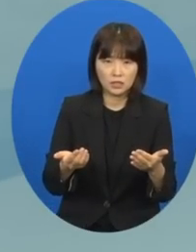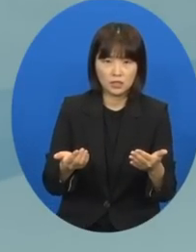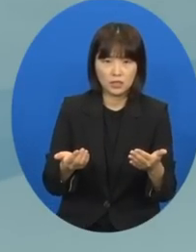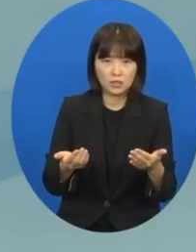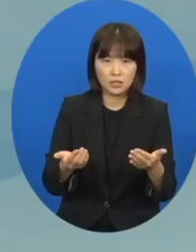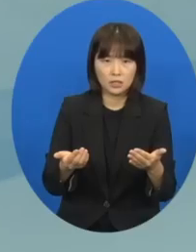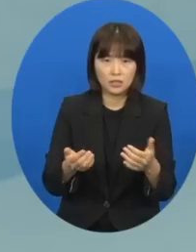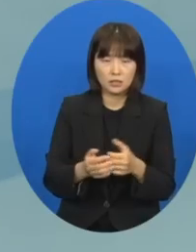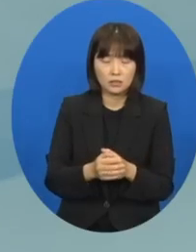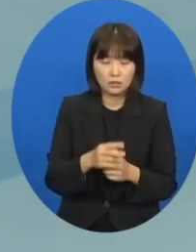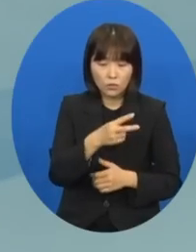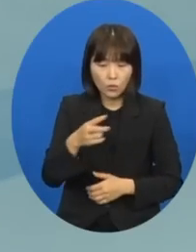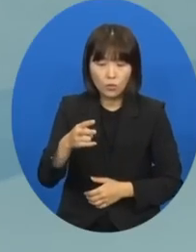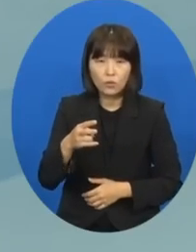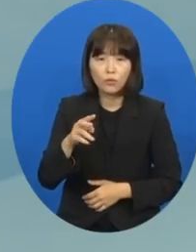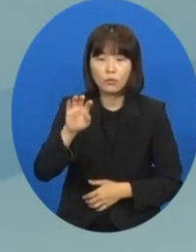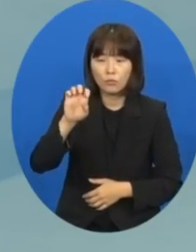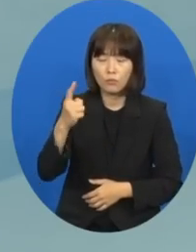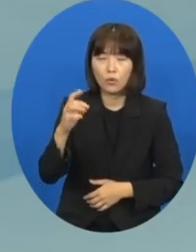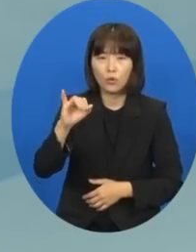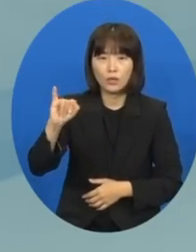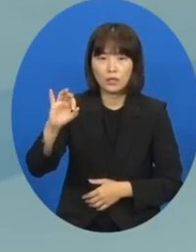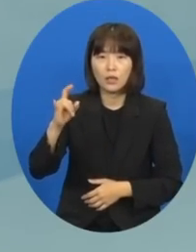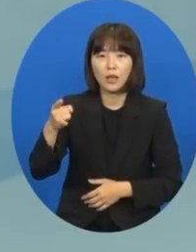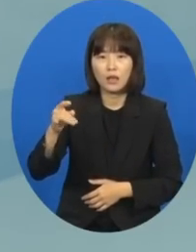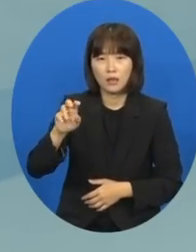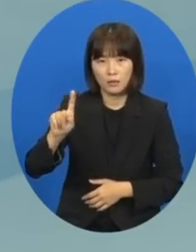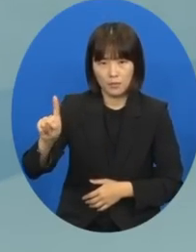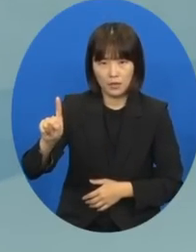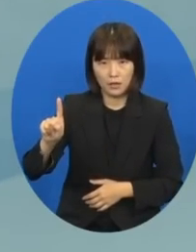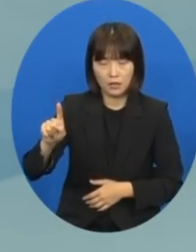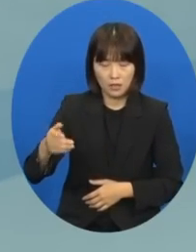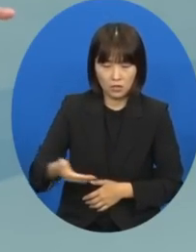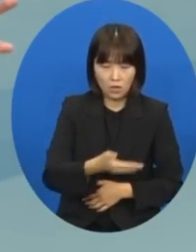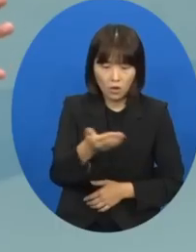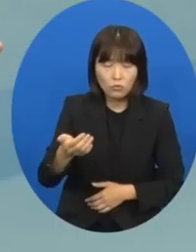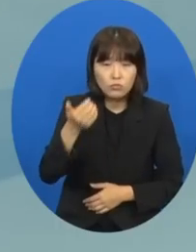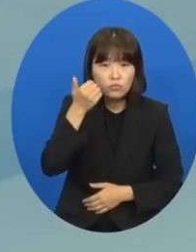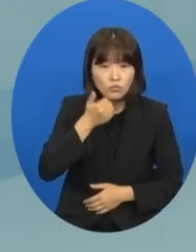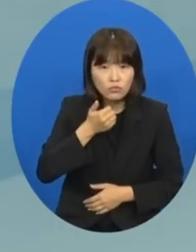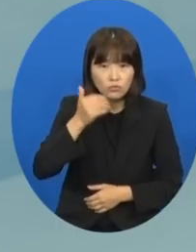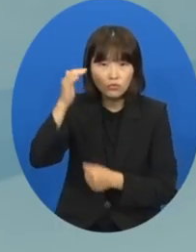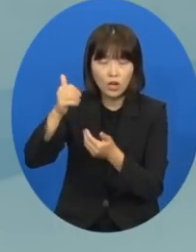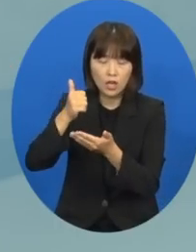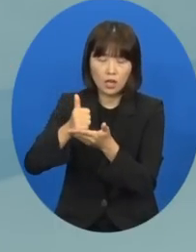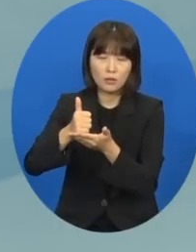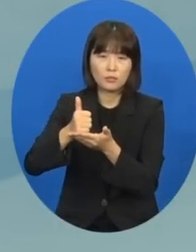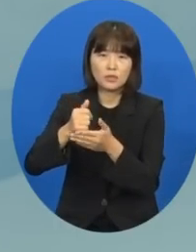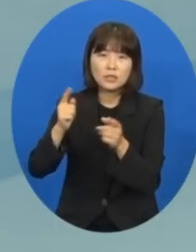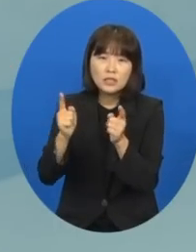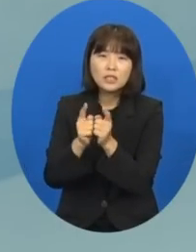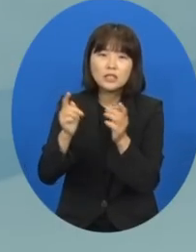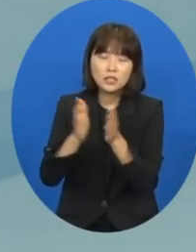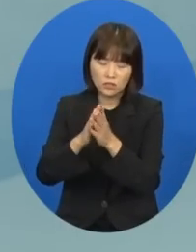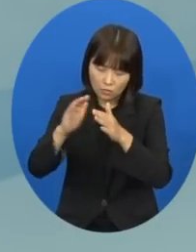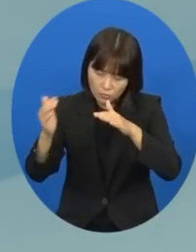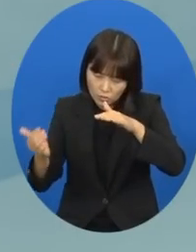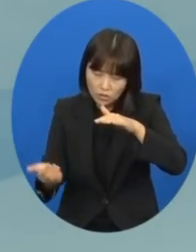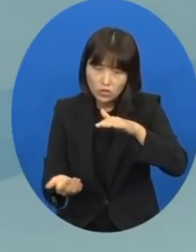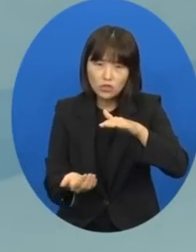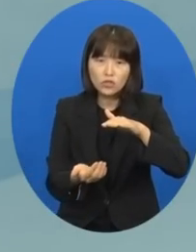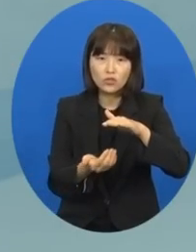바로 이 포이에마입니다. 여러분들이 누구냐면요, 하나님이 손수 이루신